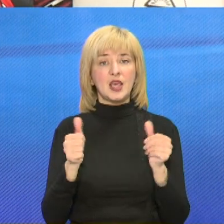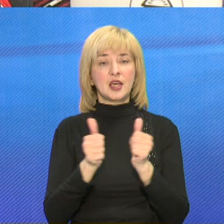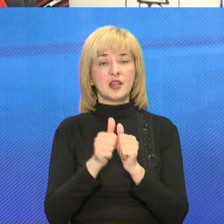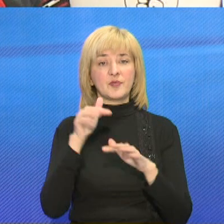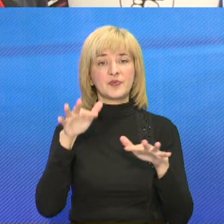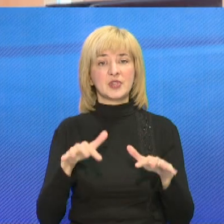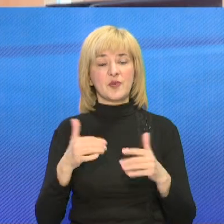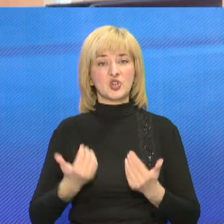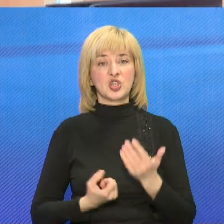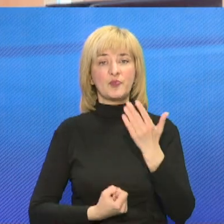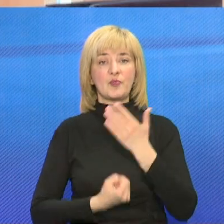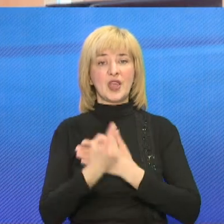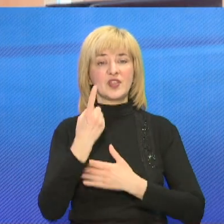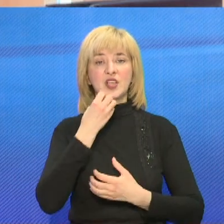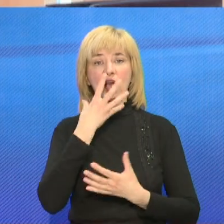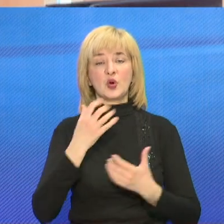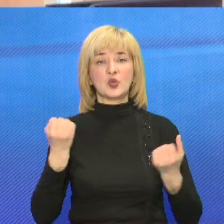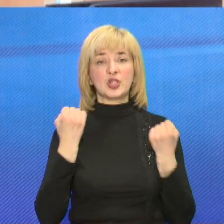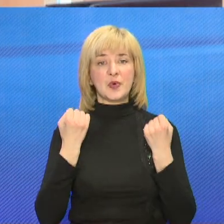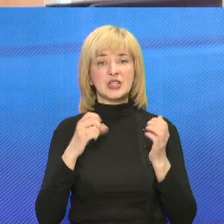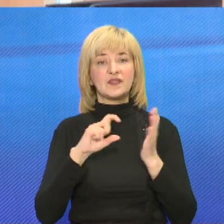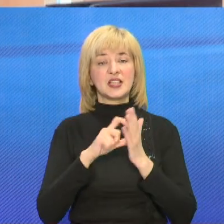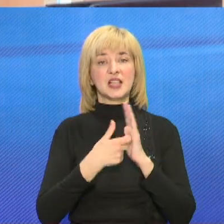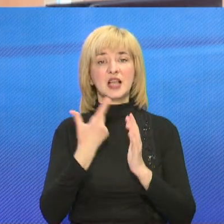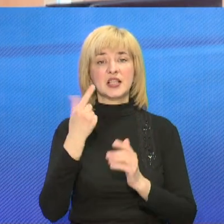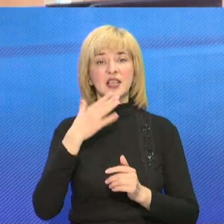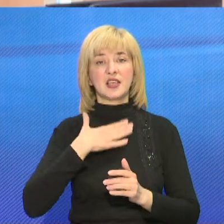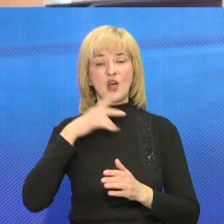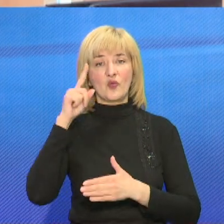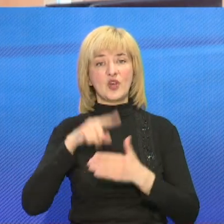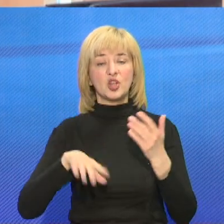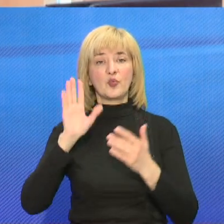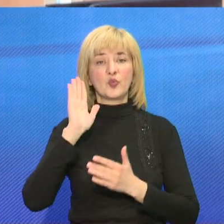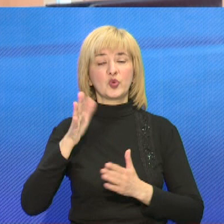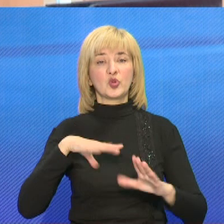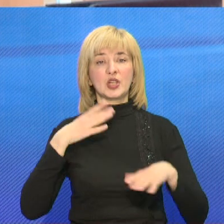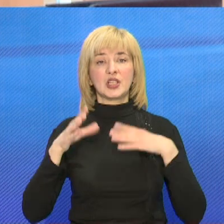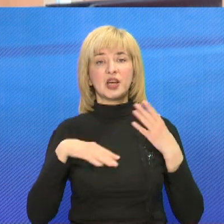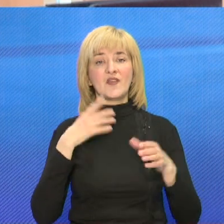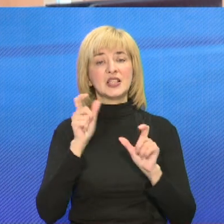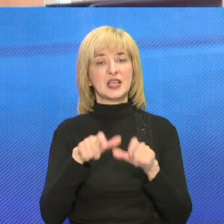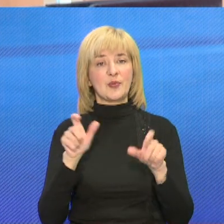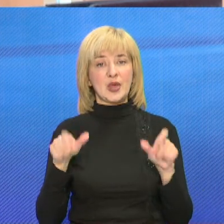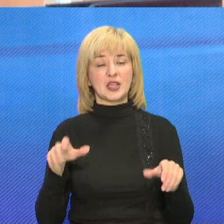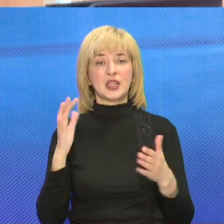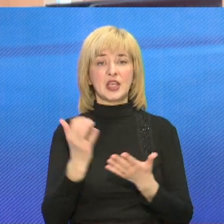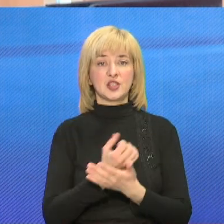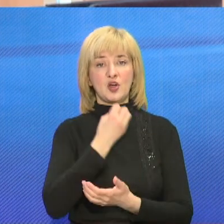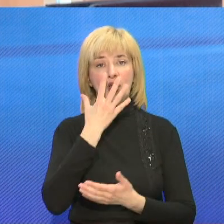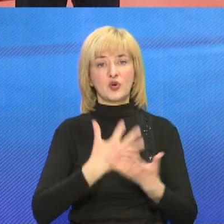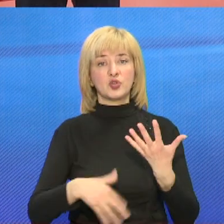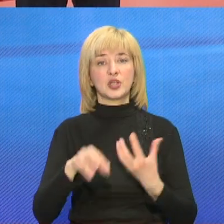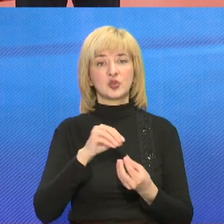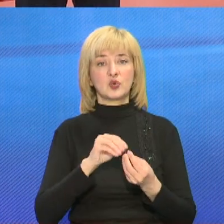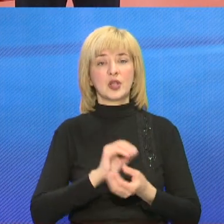жительства появился хороший спортивный зал, где, я уверен, будут тренироваться с удовольствием ребята и достигнут хороших